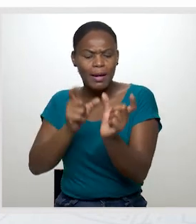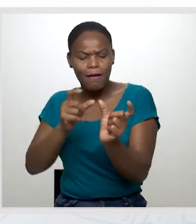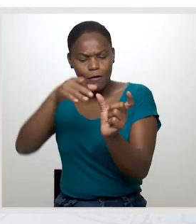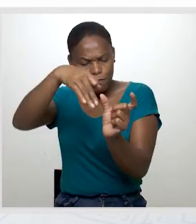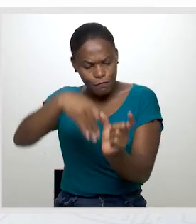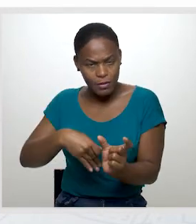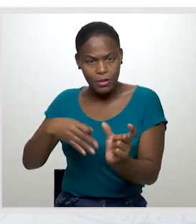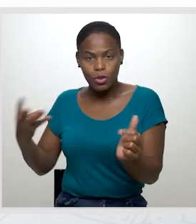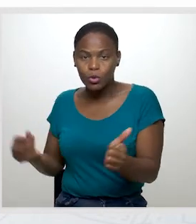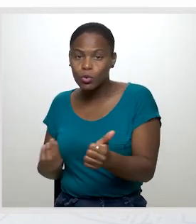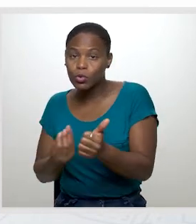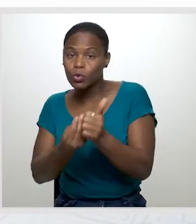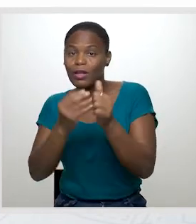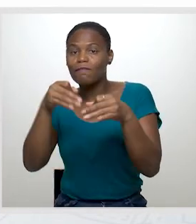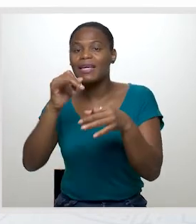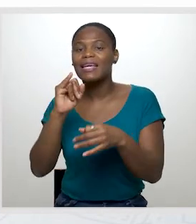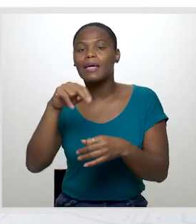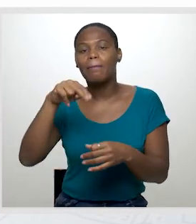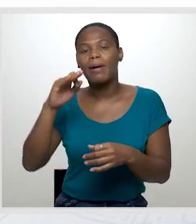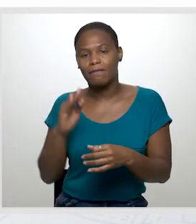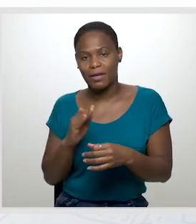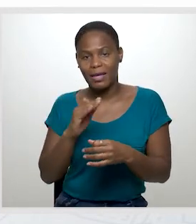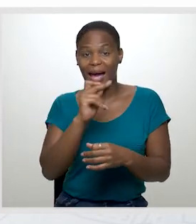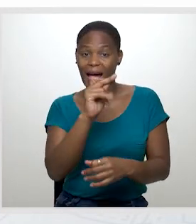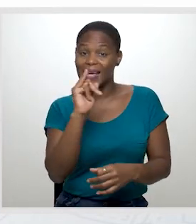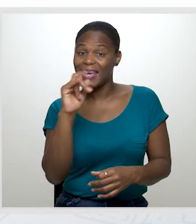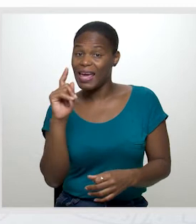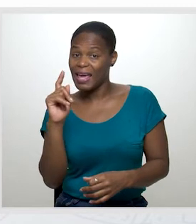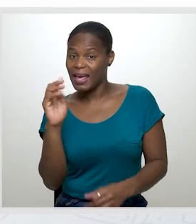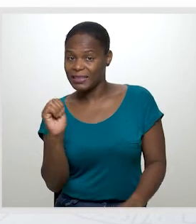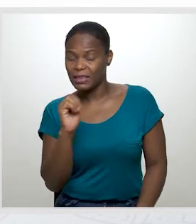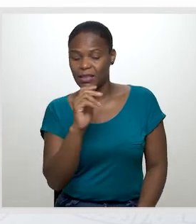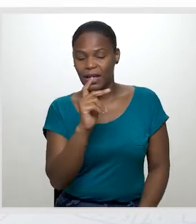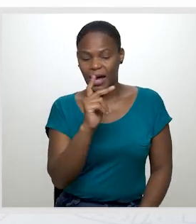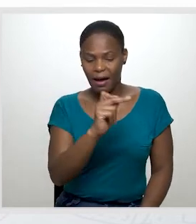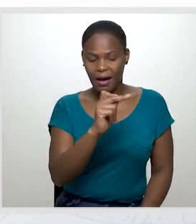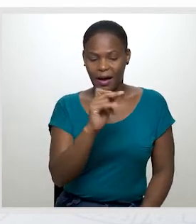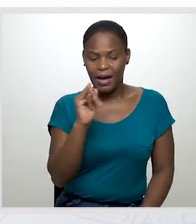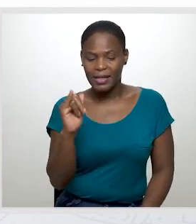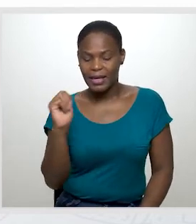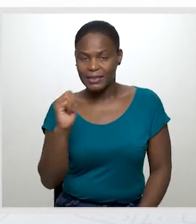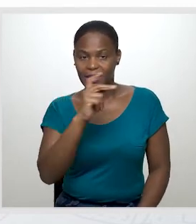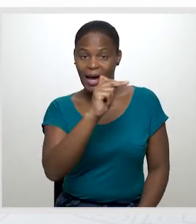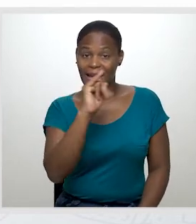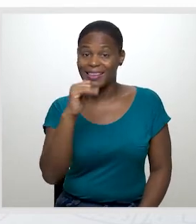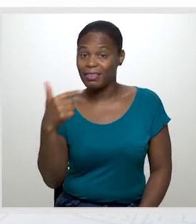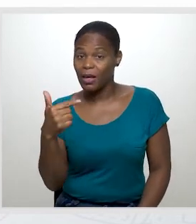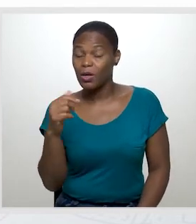les terminaisons de l'imparfait, qui sont AIS, AIS,